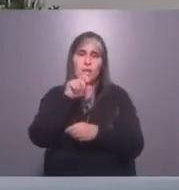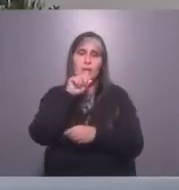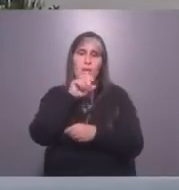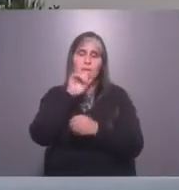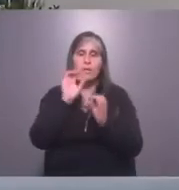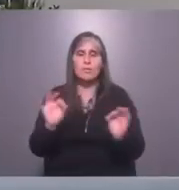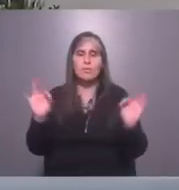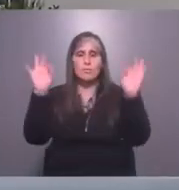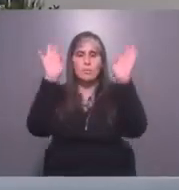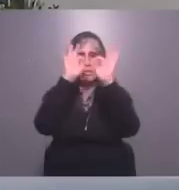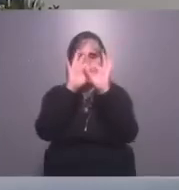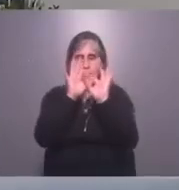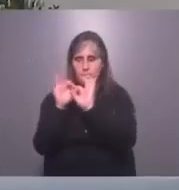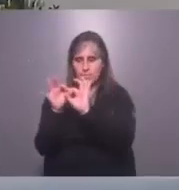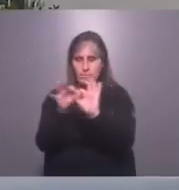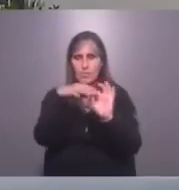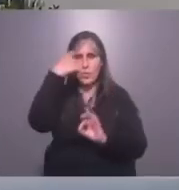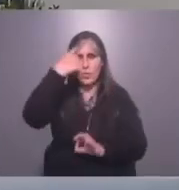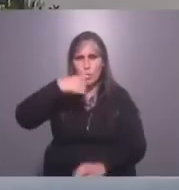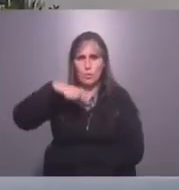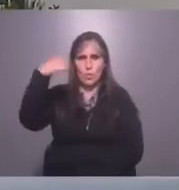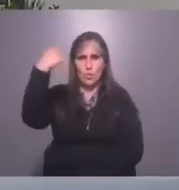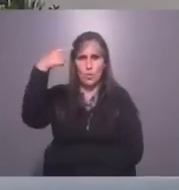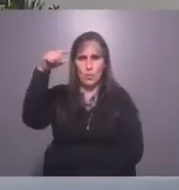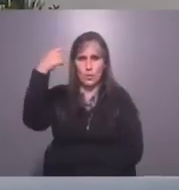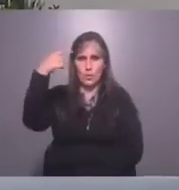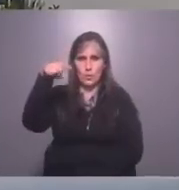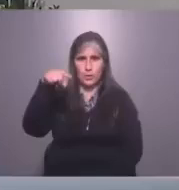Santo congregemur in unum.